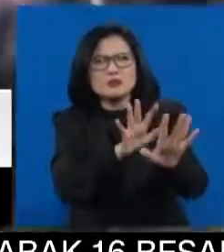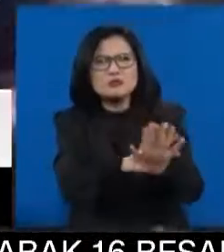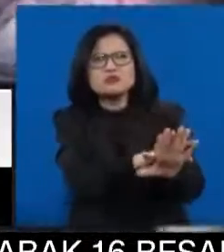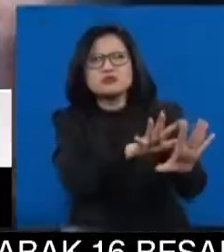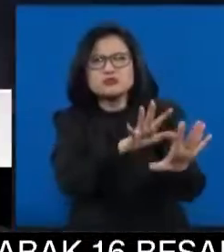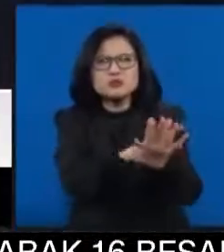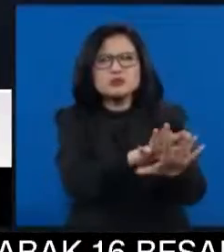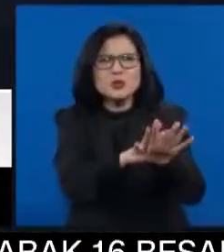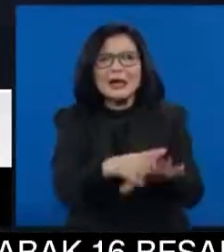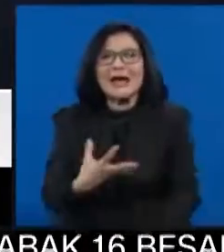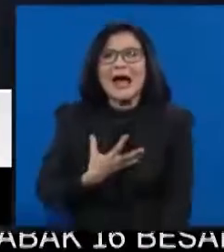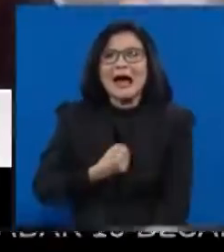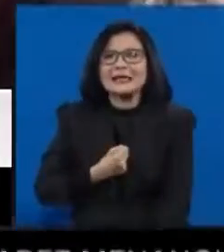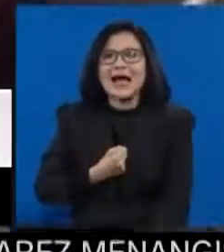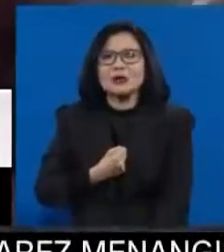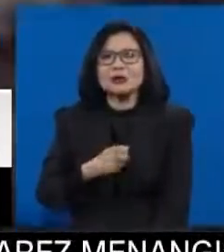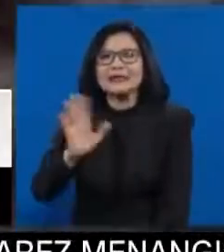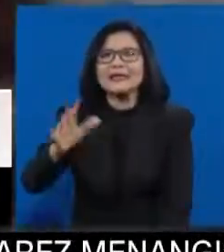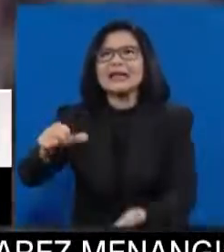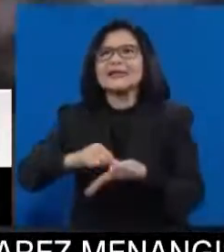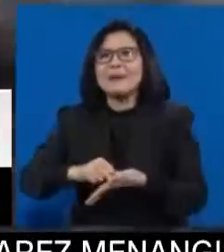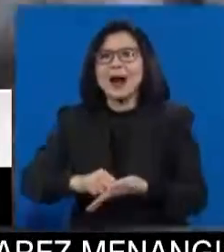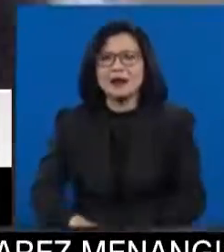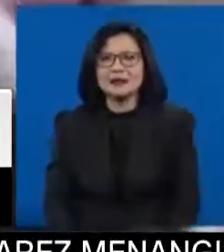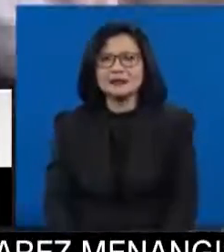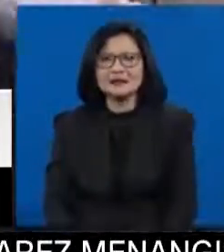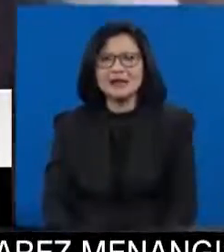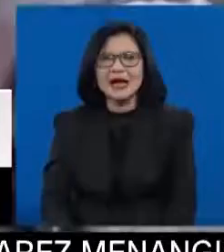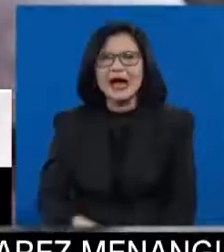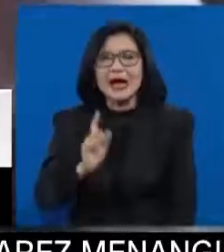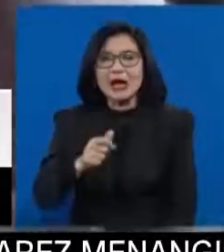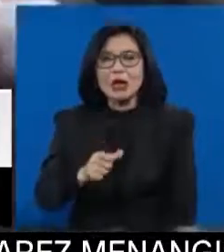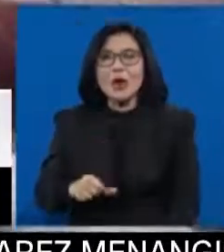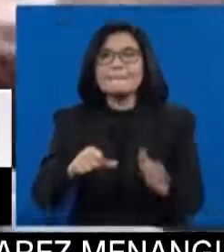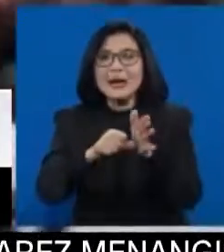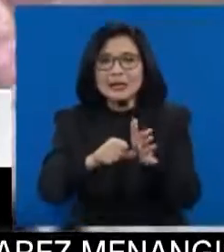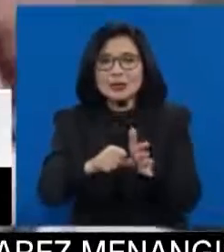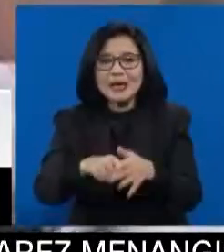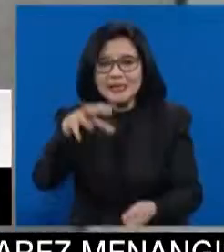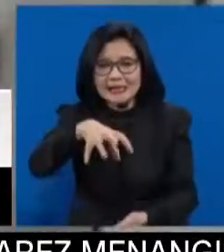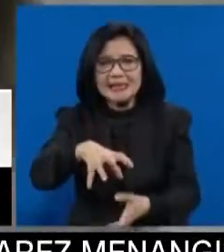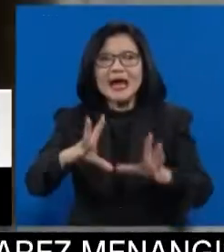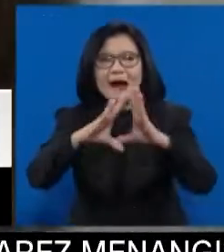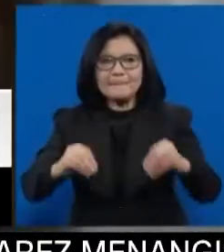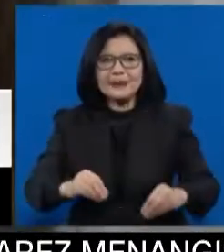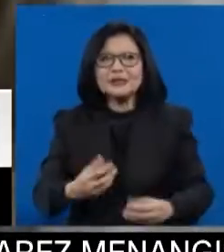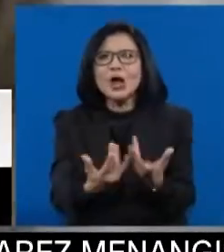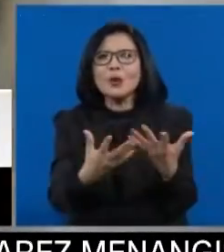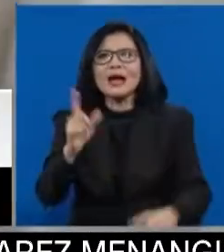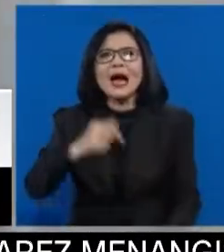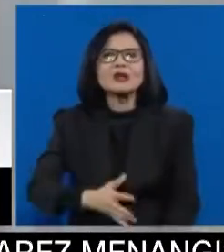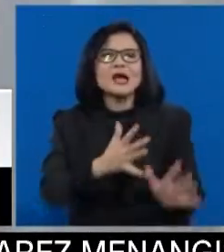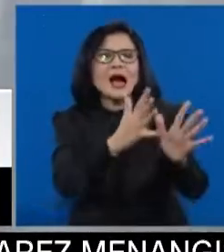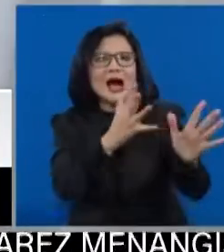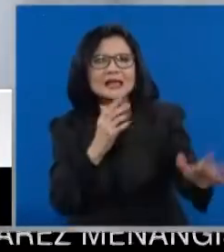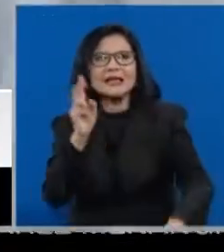berdesakan karena khawatir kehabisan jatah bansos. Jika jatah bansos di lokasi ini habis, warga terpaksa antre lagi di